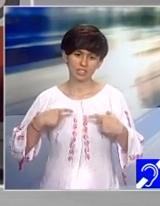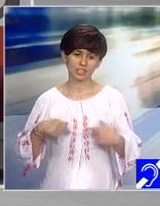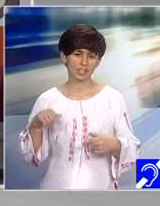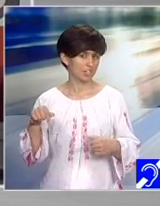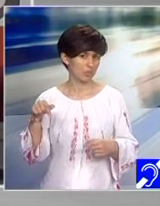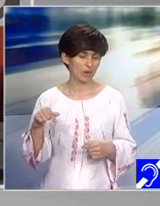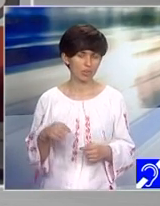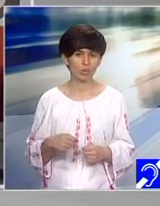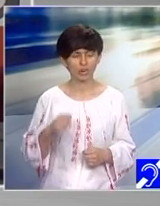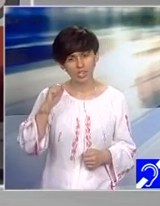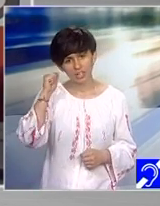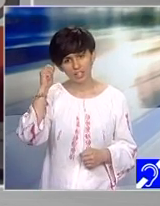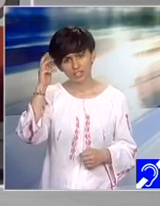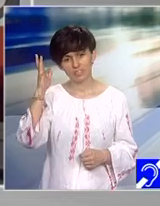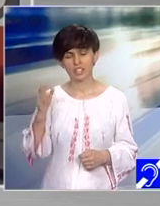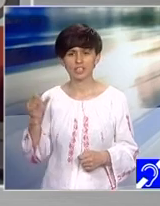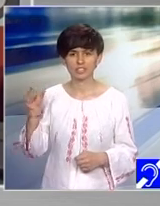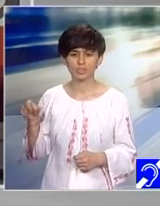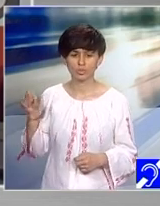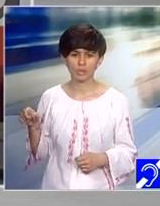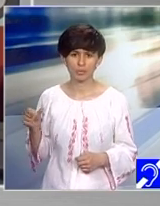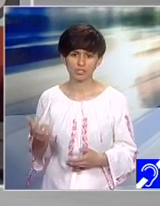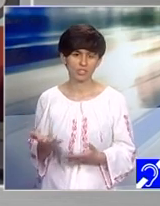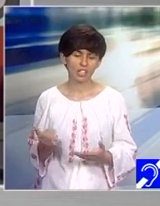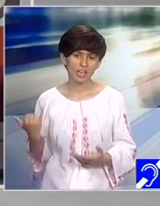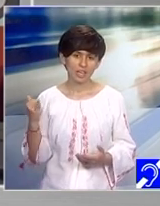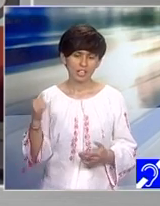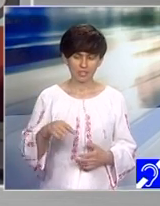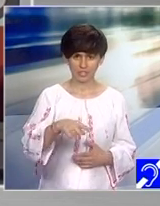ziua cu musafiri, acolo dormim,